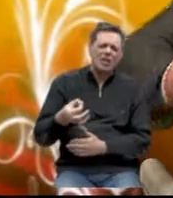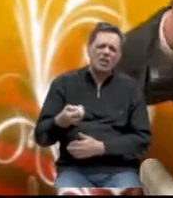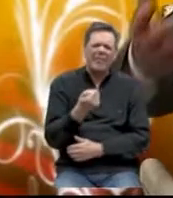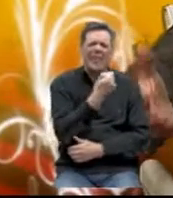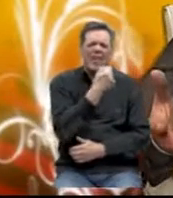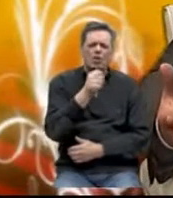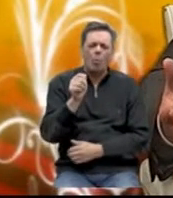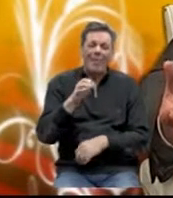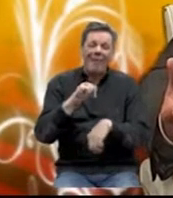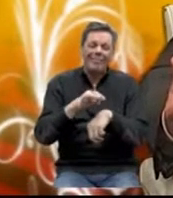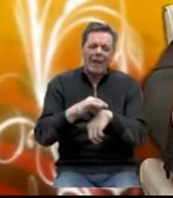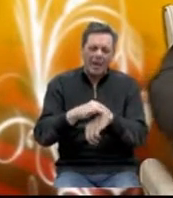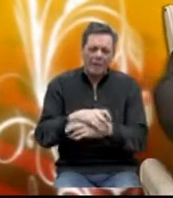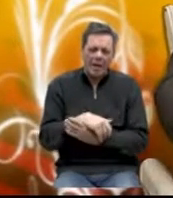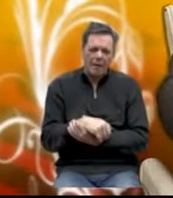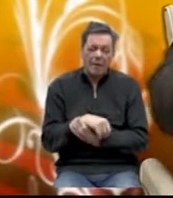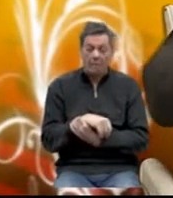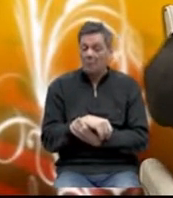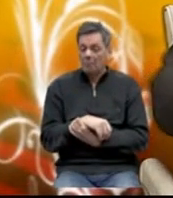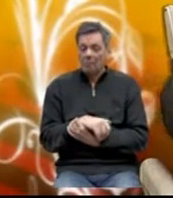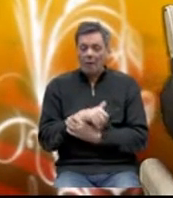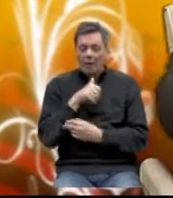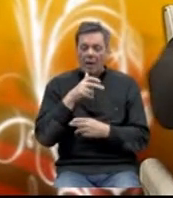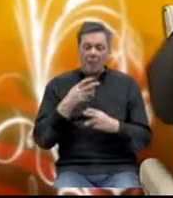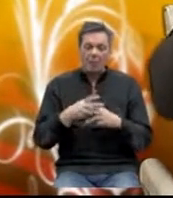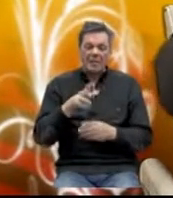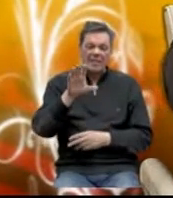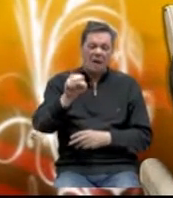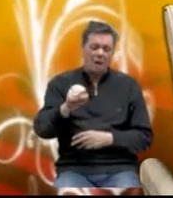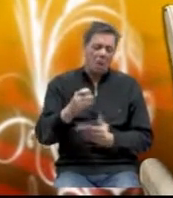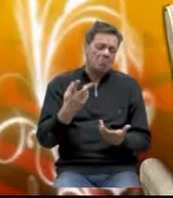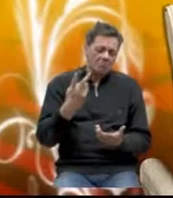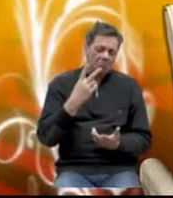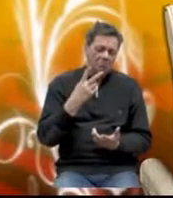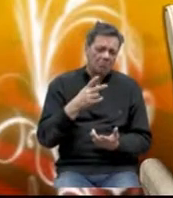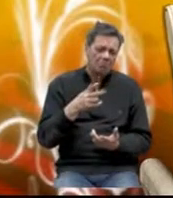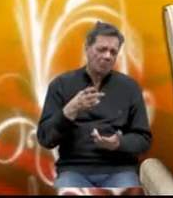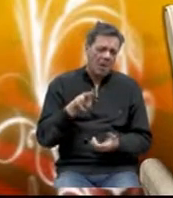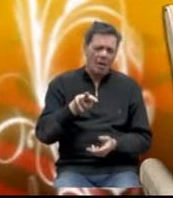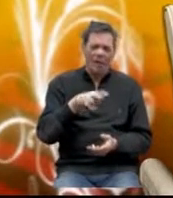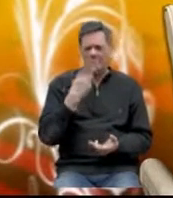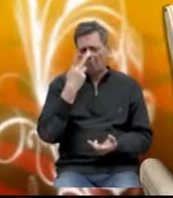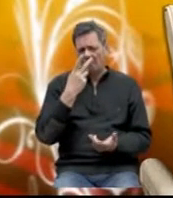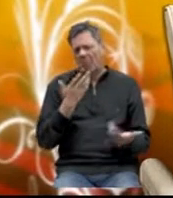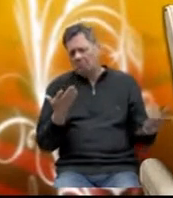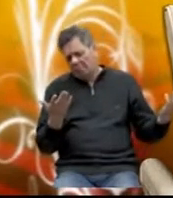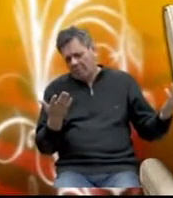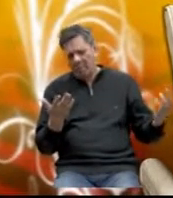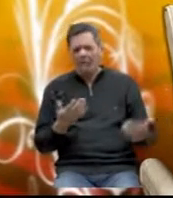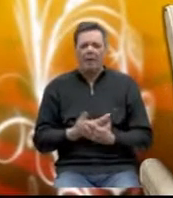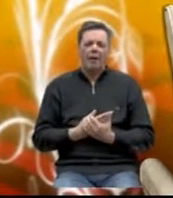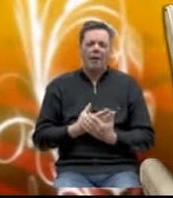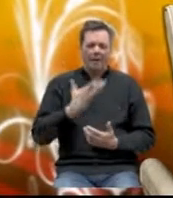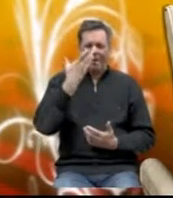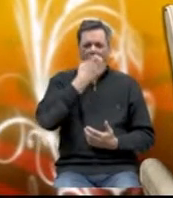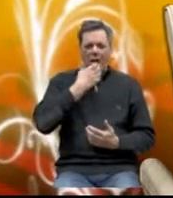skuplje terapije. I bolesnik shvaća, sad okrene to na onaj način koji on voli. Aha,